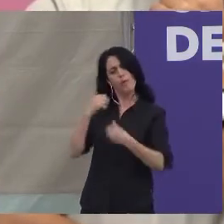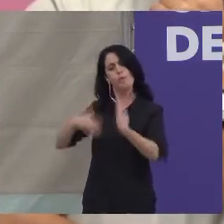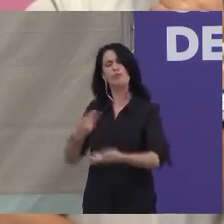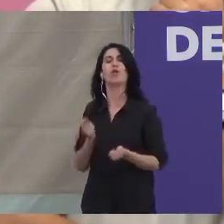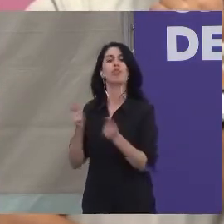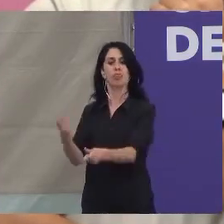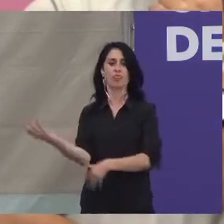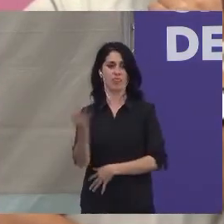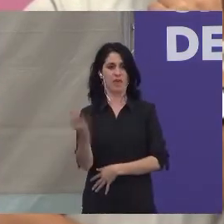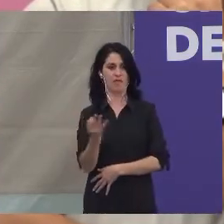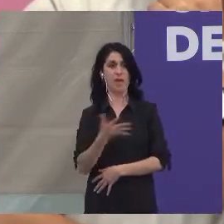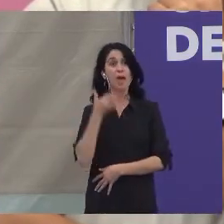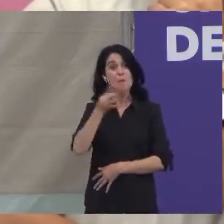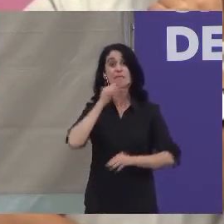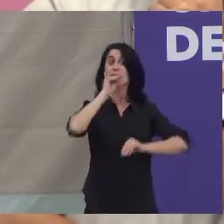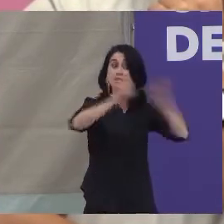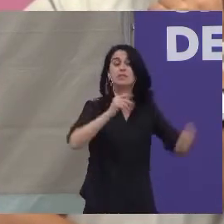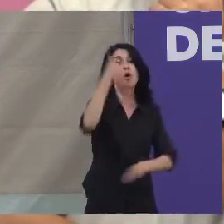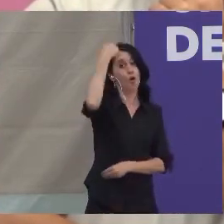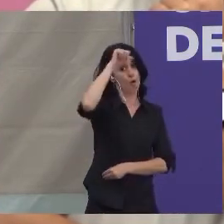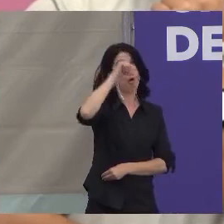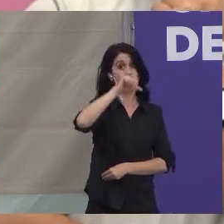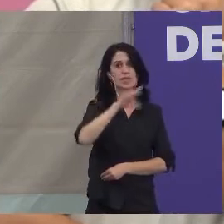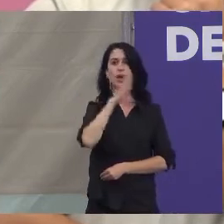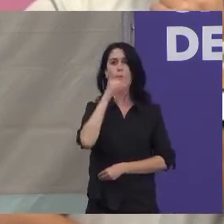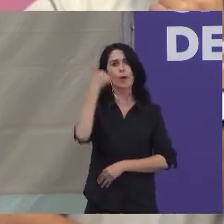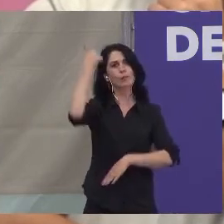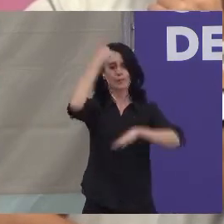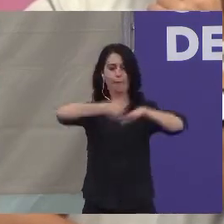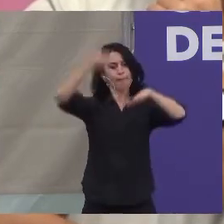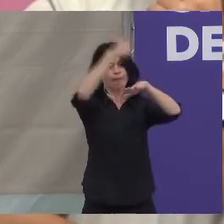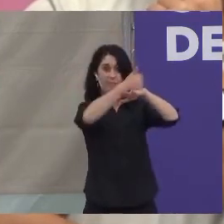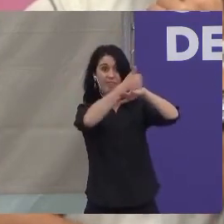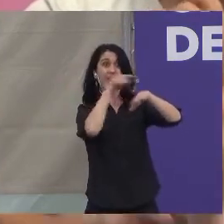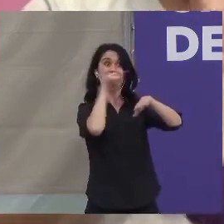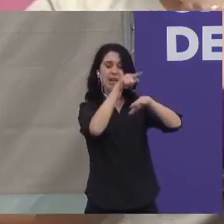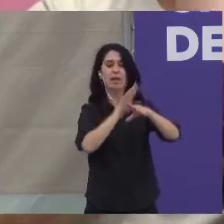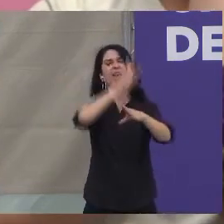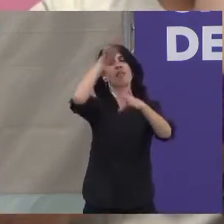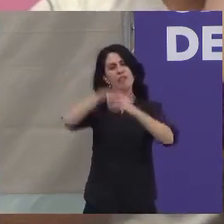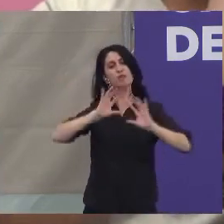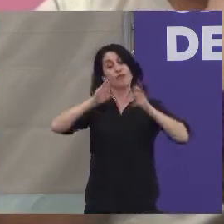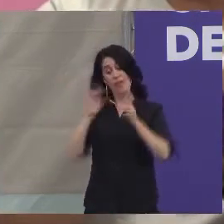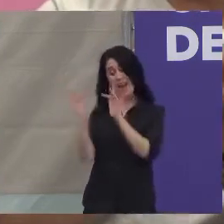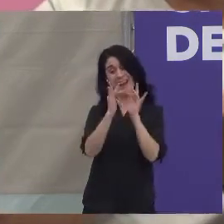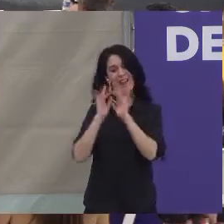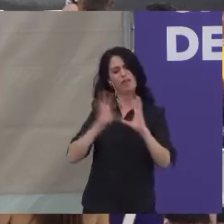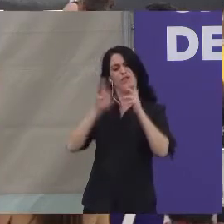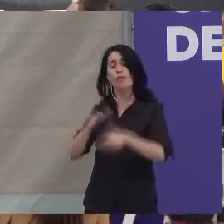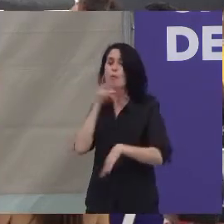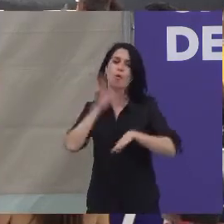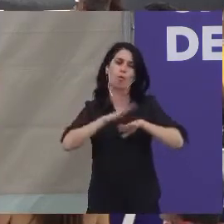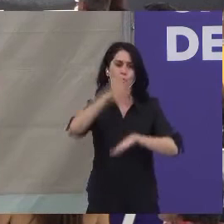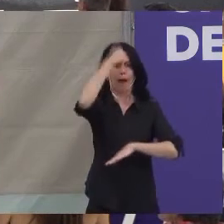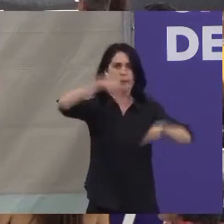als homes, perquè som els homes, la masculinitat hegemònica, la que introduïm l'element de la violència en la relació. I hem